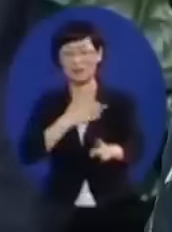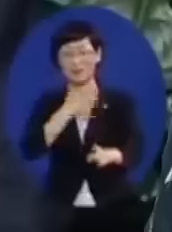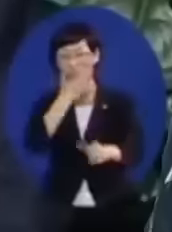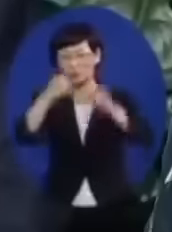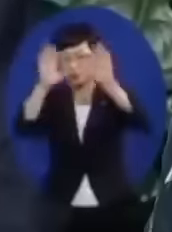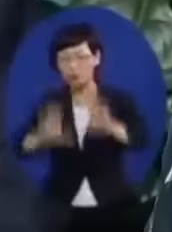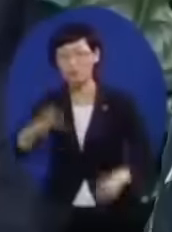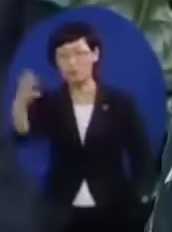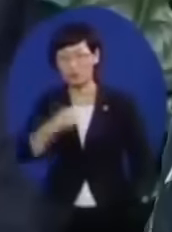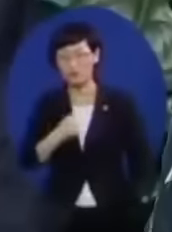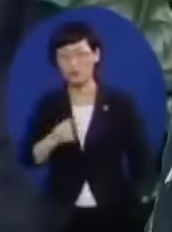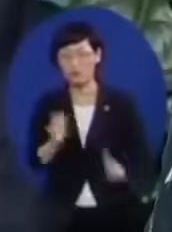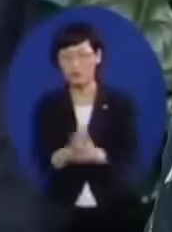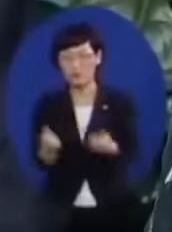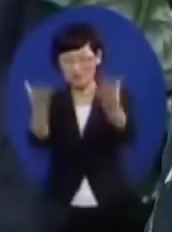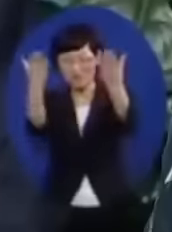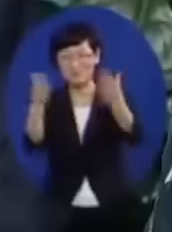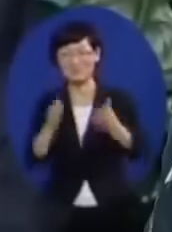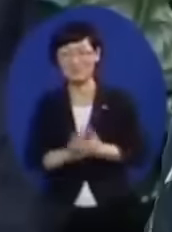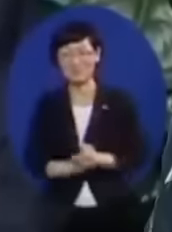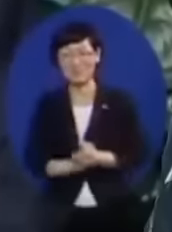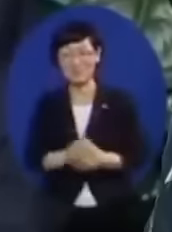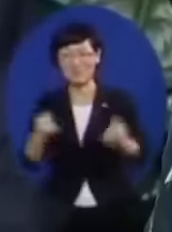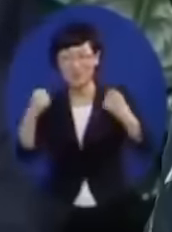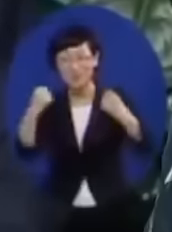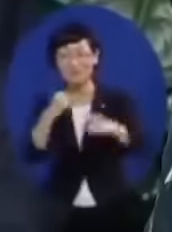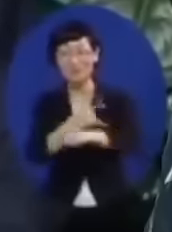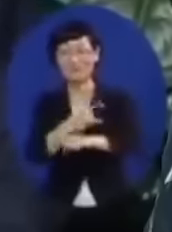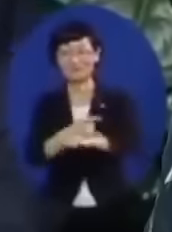축복받는다, 할렐루야, 나는 건강하다.